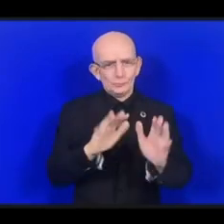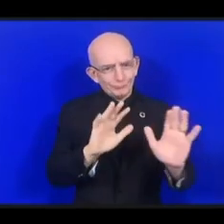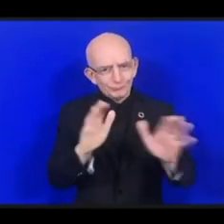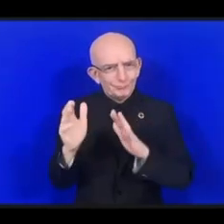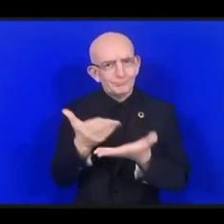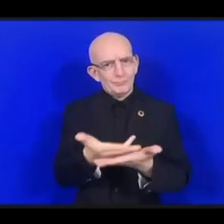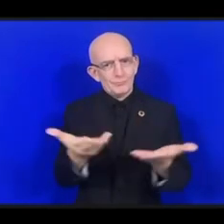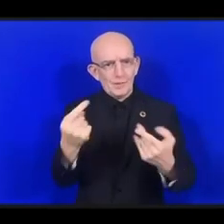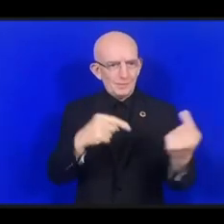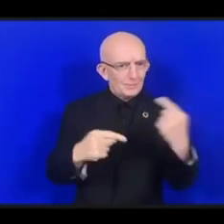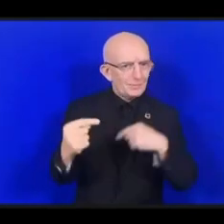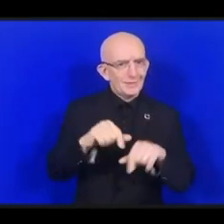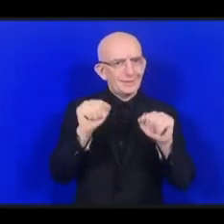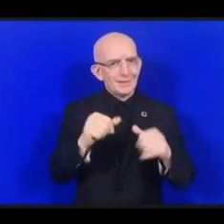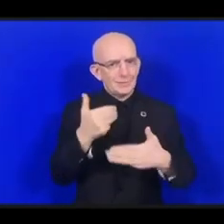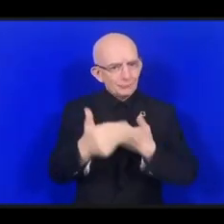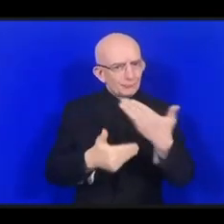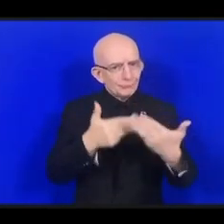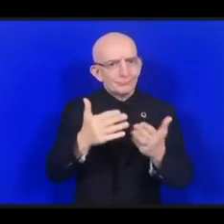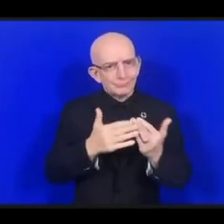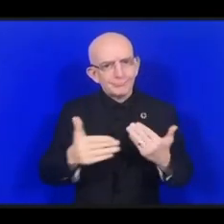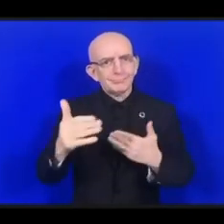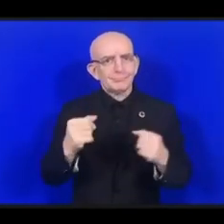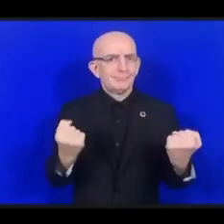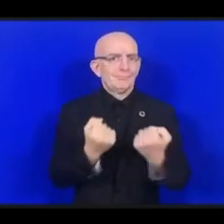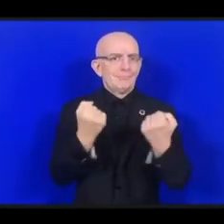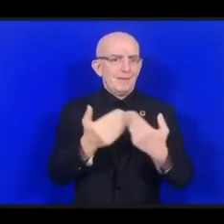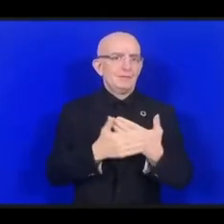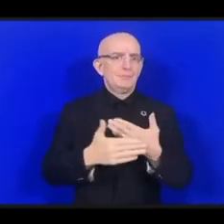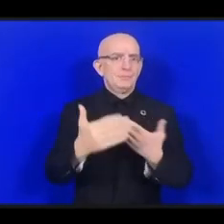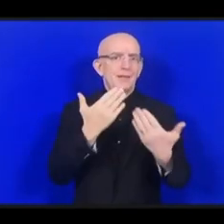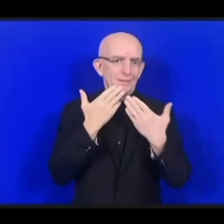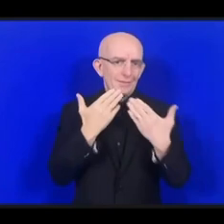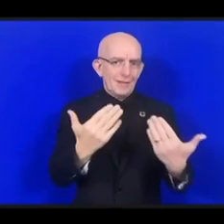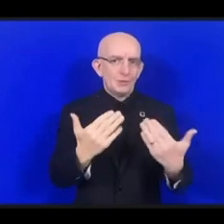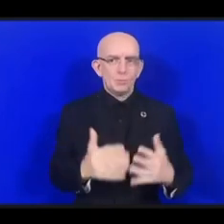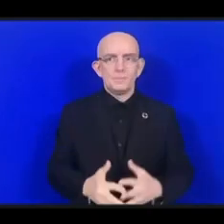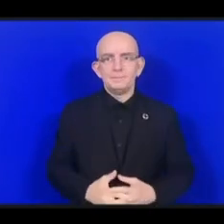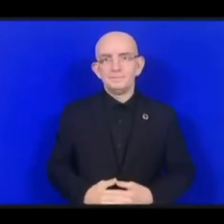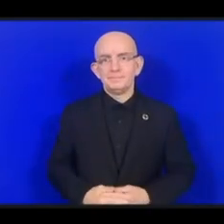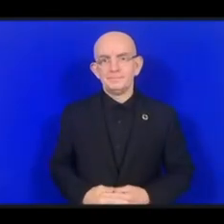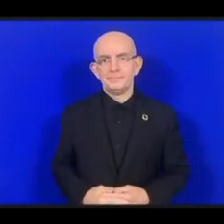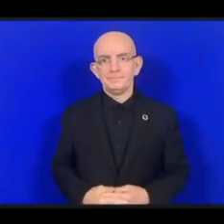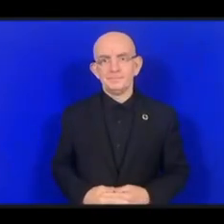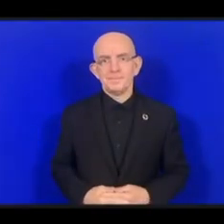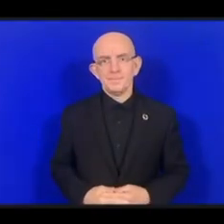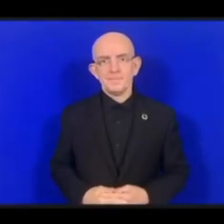我们下一次的讨论将会产生更加丰富的成果。谢谢。